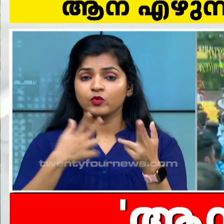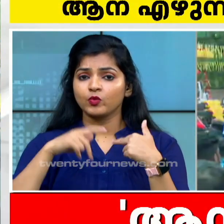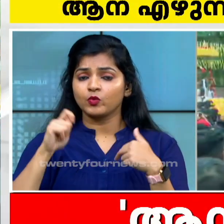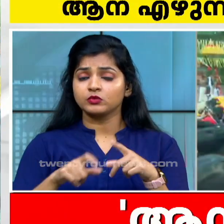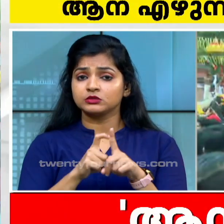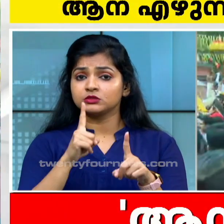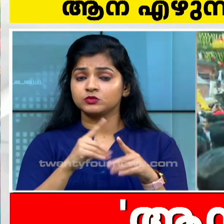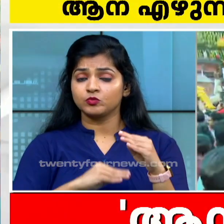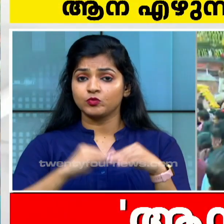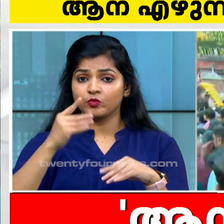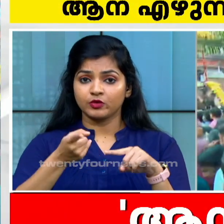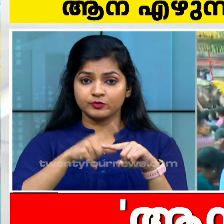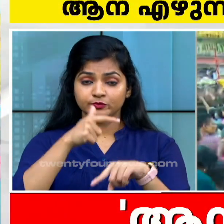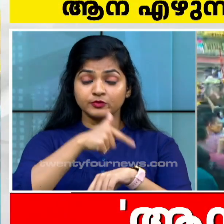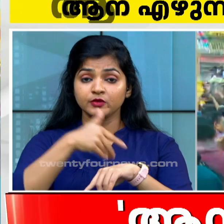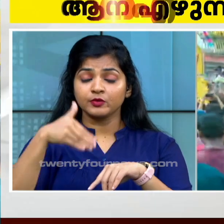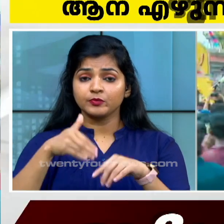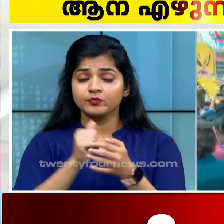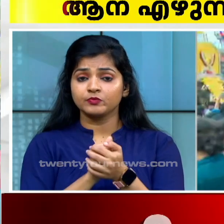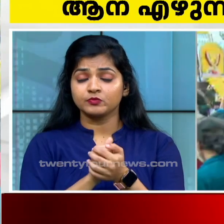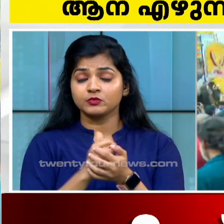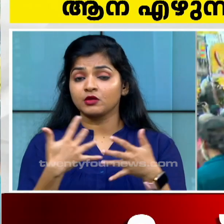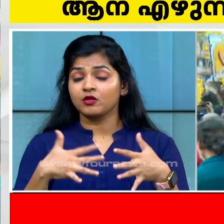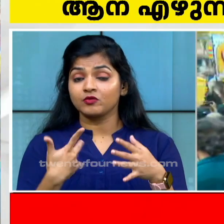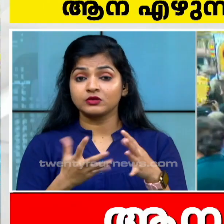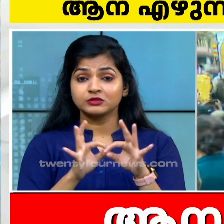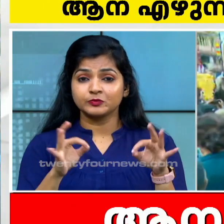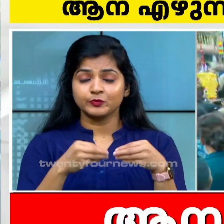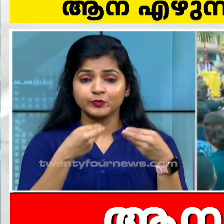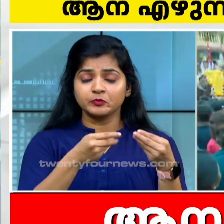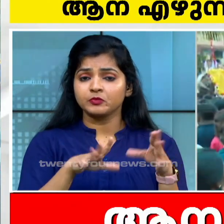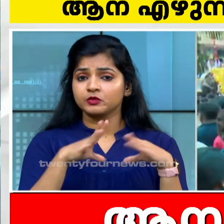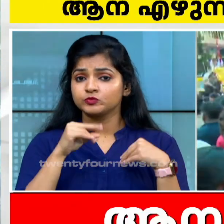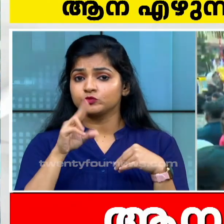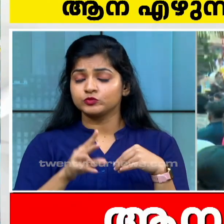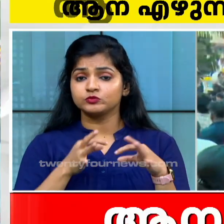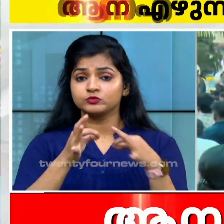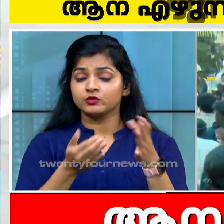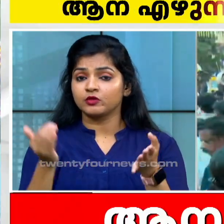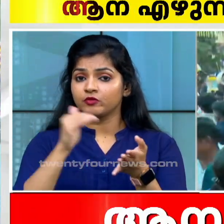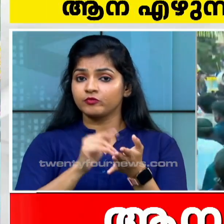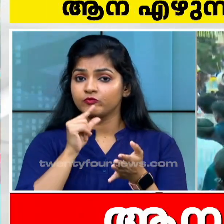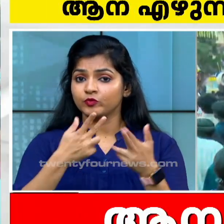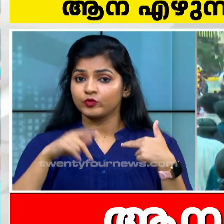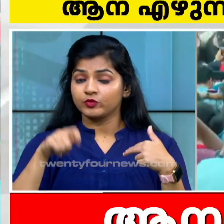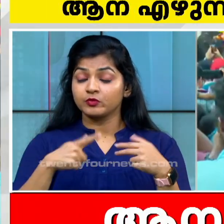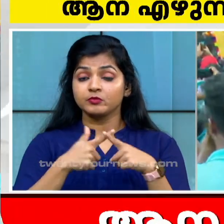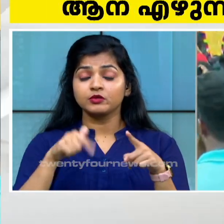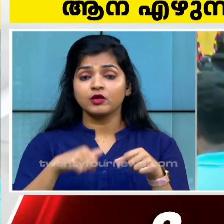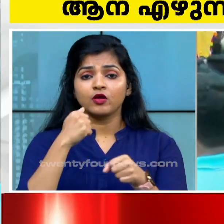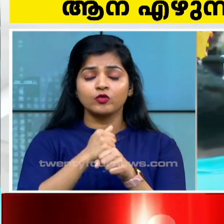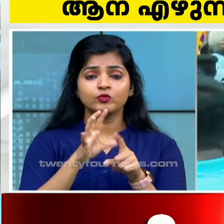നിലപാട് സ്വീകരിക്കുന്ന സാഹചര്യത്തിൽ യാതൊരു തരത്തിലുള്ള ഇളവും ഉണ്ടാവില്ല എന്ന് ആവർത്തിച്ച് വ്യക്തമാക്കുന്ന സാഹചര്യത്തിൽ സർക്കാരിൻ്റെ ഭാഗത്തു നിന്നുള്ള തുടർ നീക്കങ്ങൾ